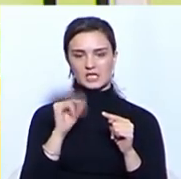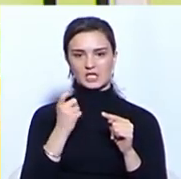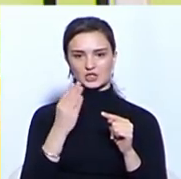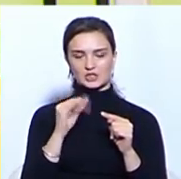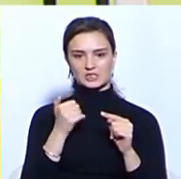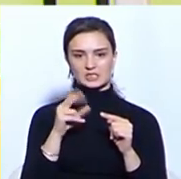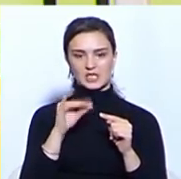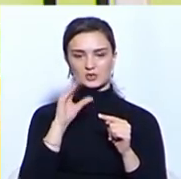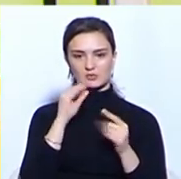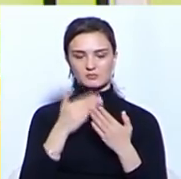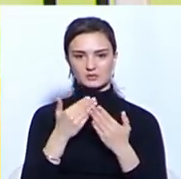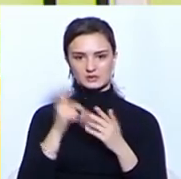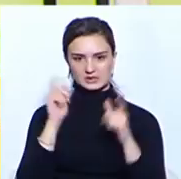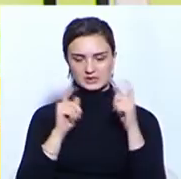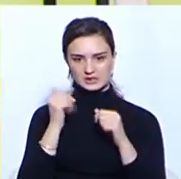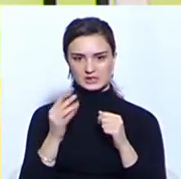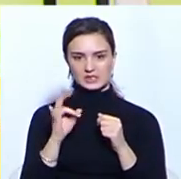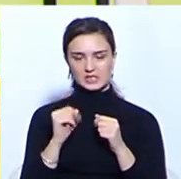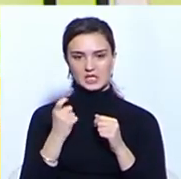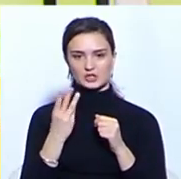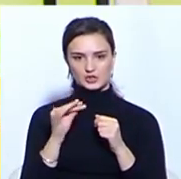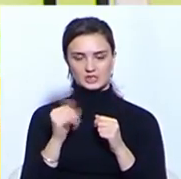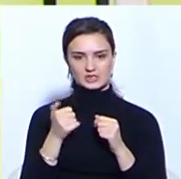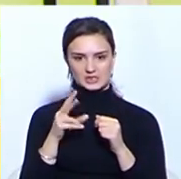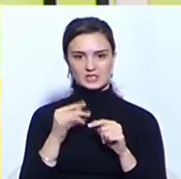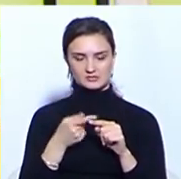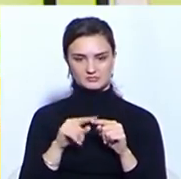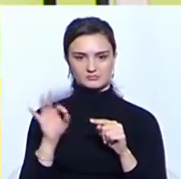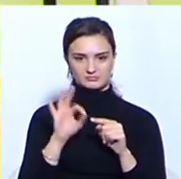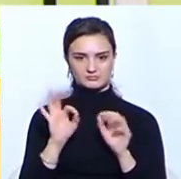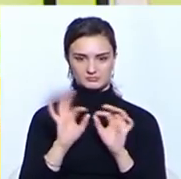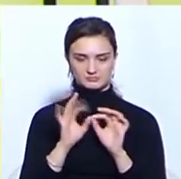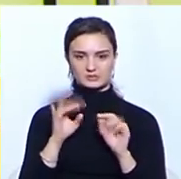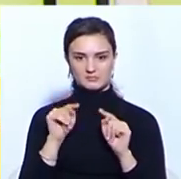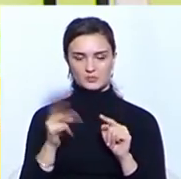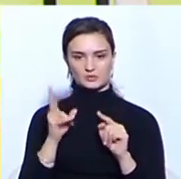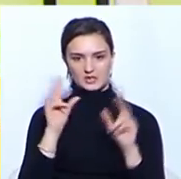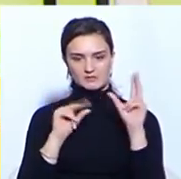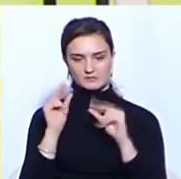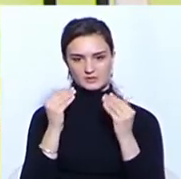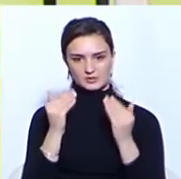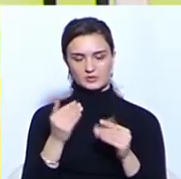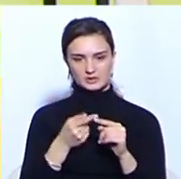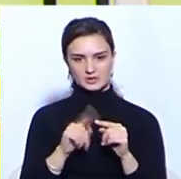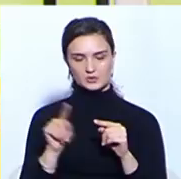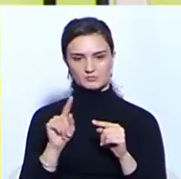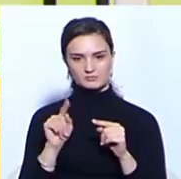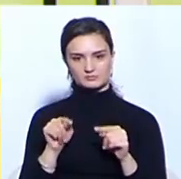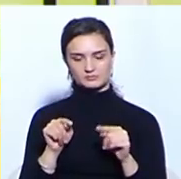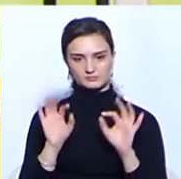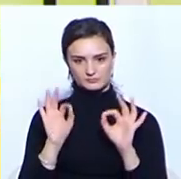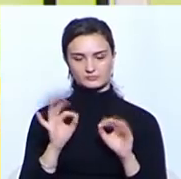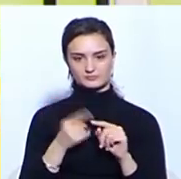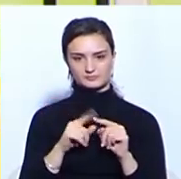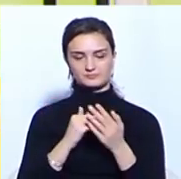ნახშირწყლებზეც, მაგალითად, როდესაც ვთქვათ რძის ნახშირწყალზე ვლაპარაკობთ ლაქტოზაზე, თუმცა აქ უნდა გავითვალისწინოთ ის ფაქტი, რომ